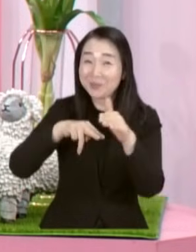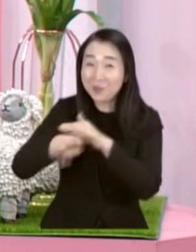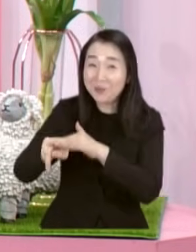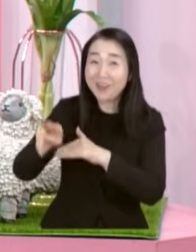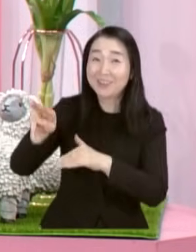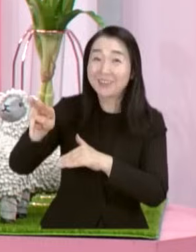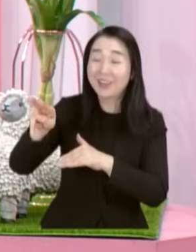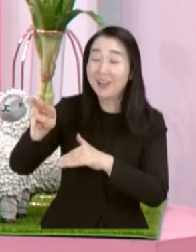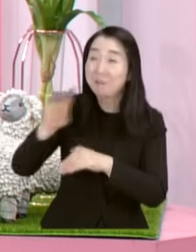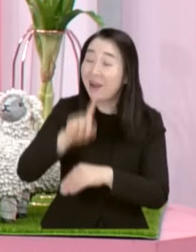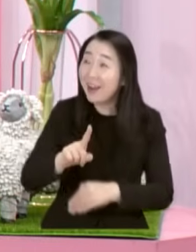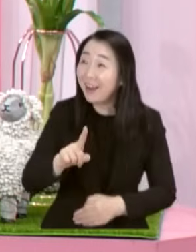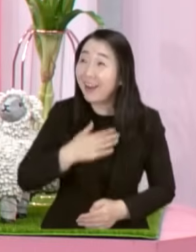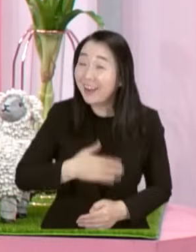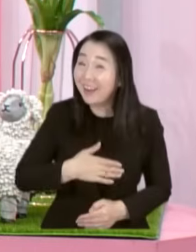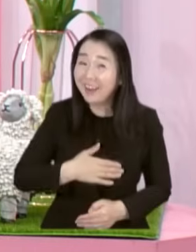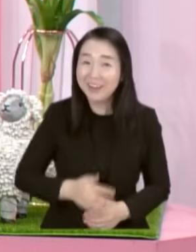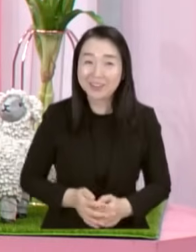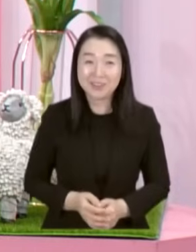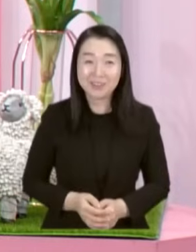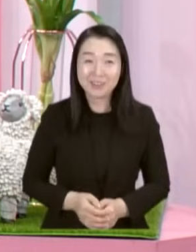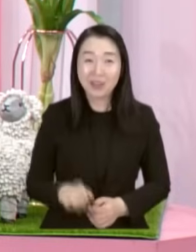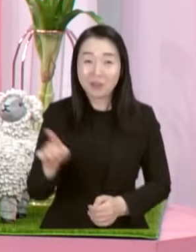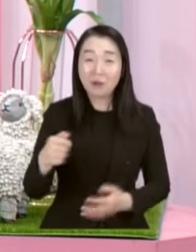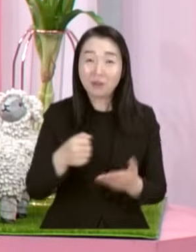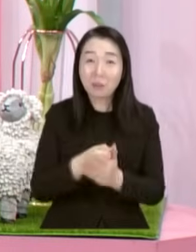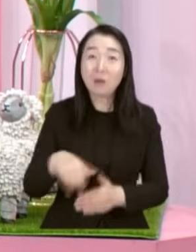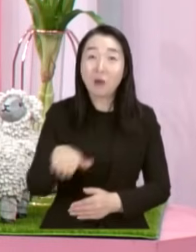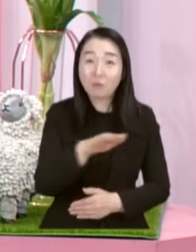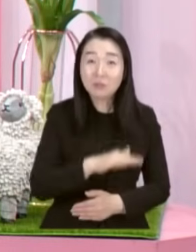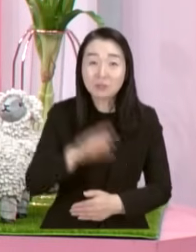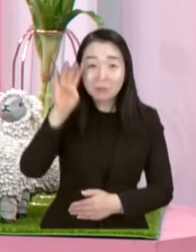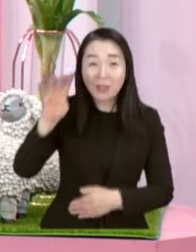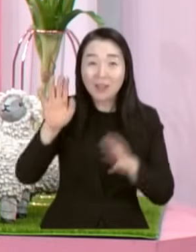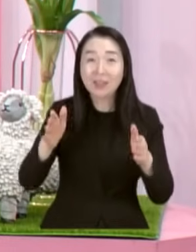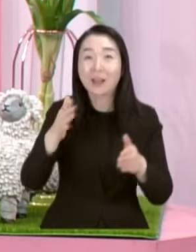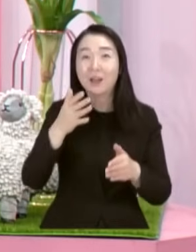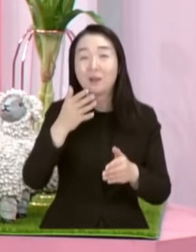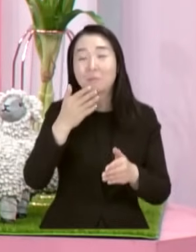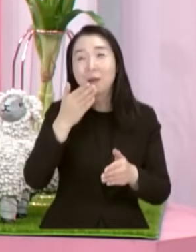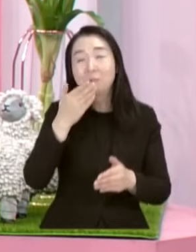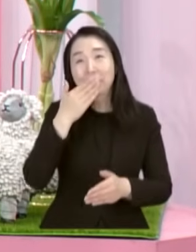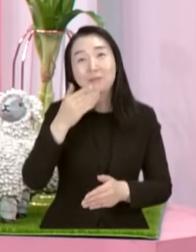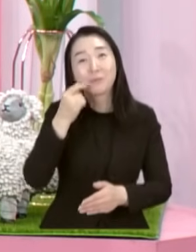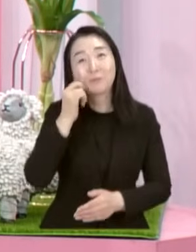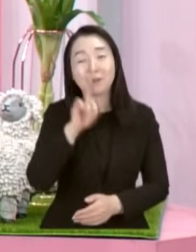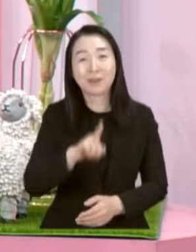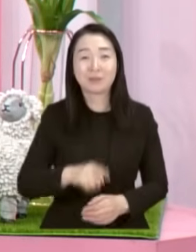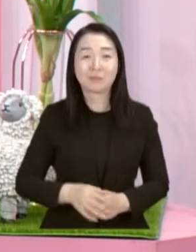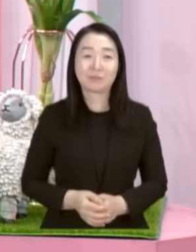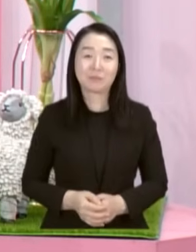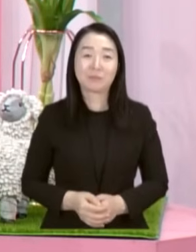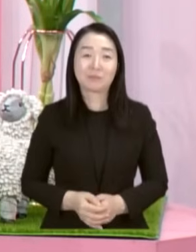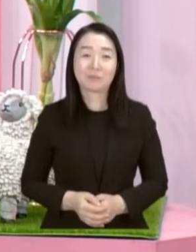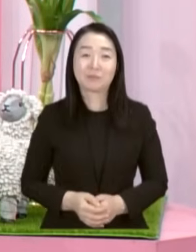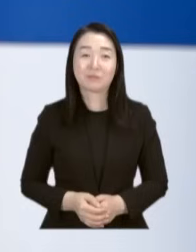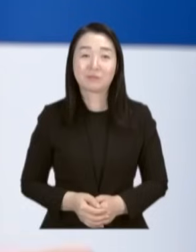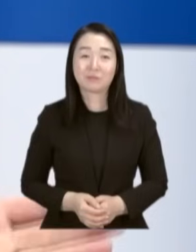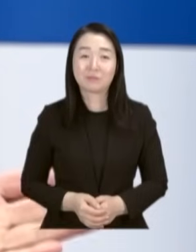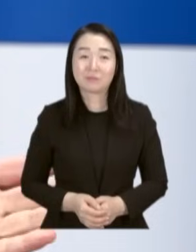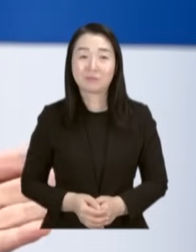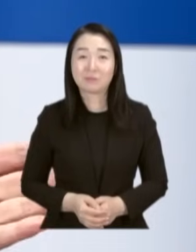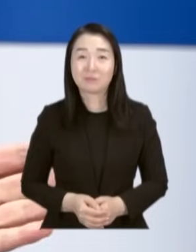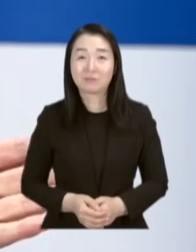도망갔다고 그러더라 소문 들리더라 너 때문에 우리 지금 나을 꼴못다 예